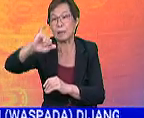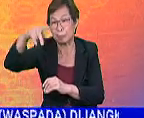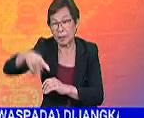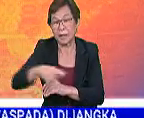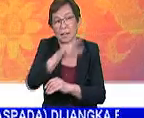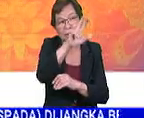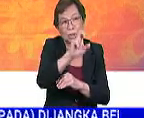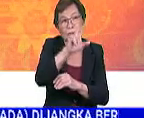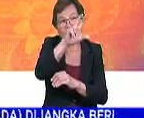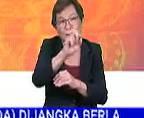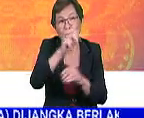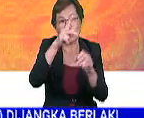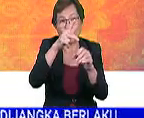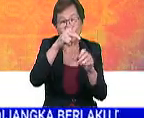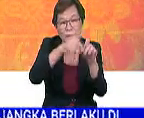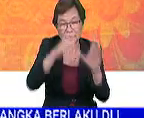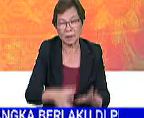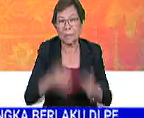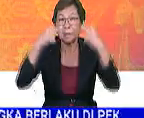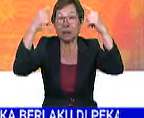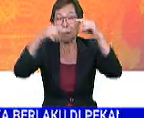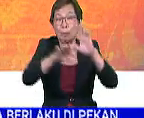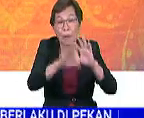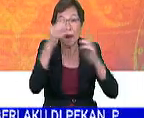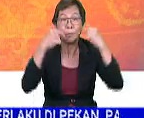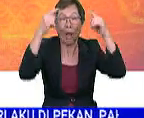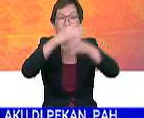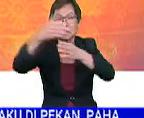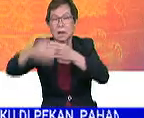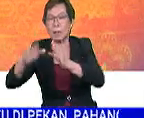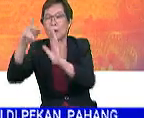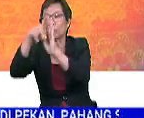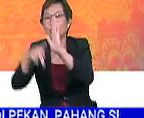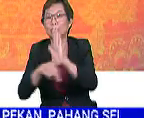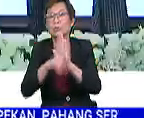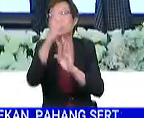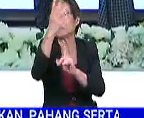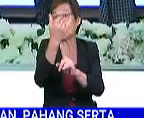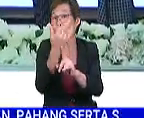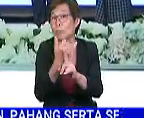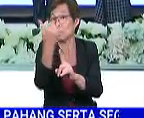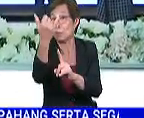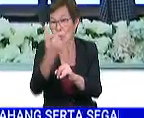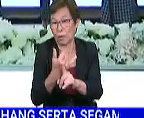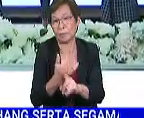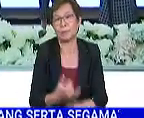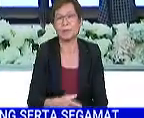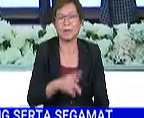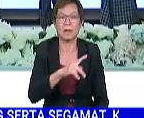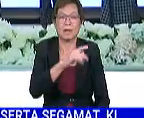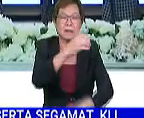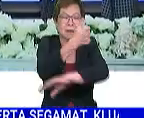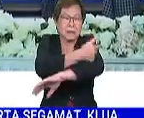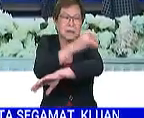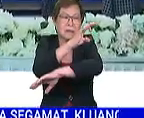30 peserta asnaf terpilih berjaya menamatkan kursus selama en bulan tersebut ketua pegawai